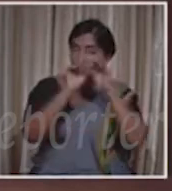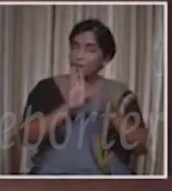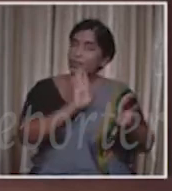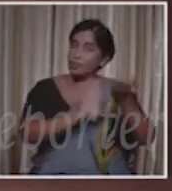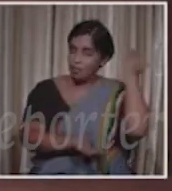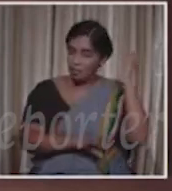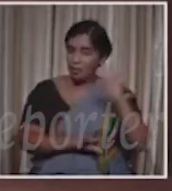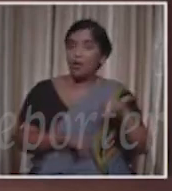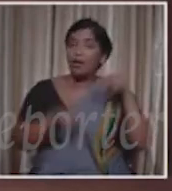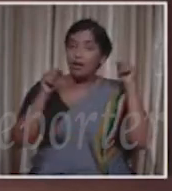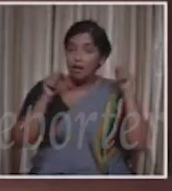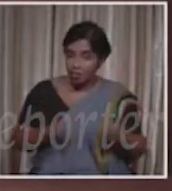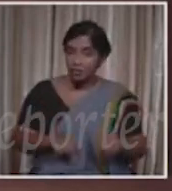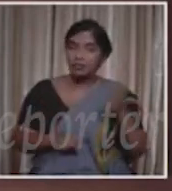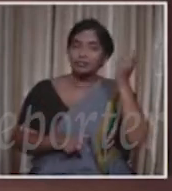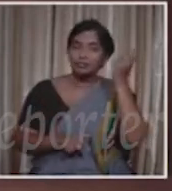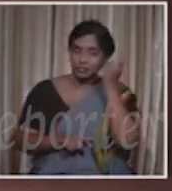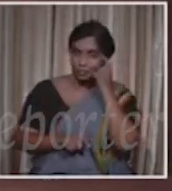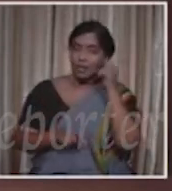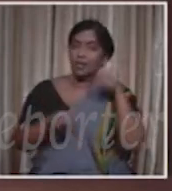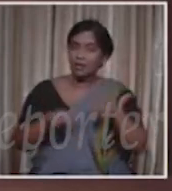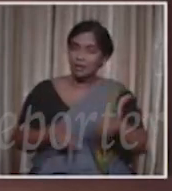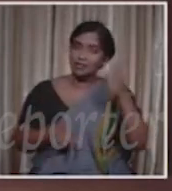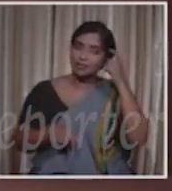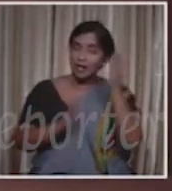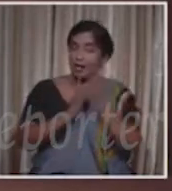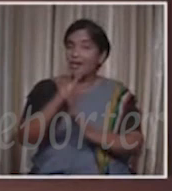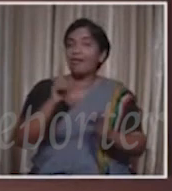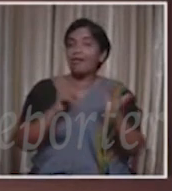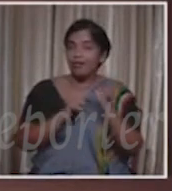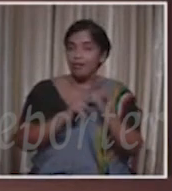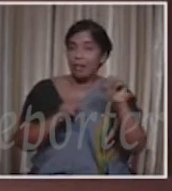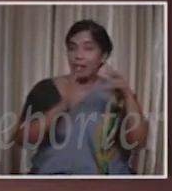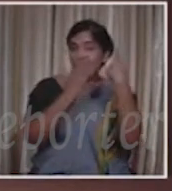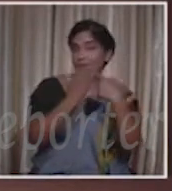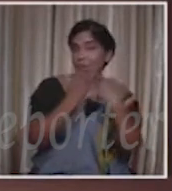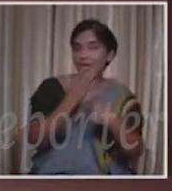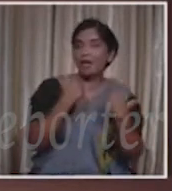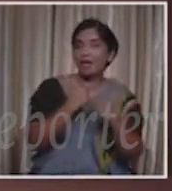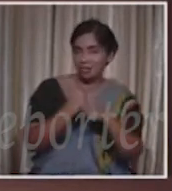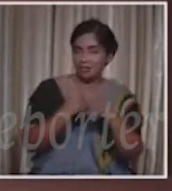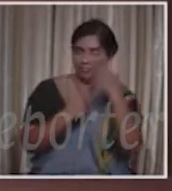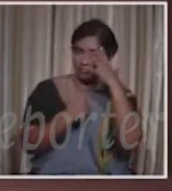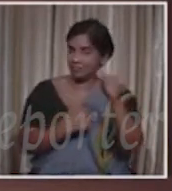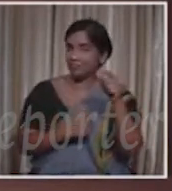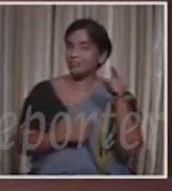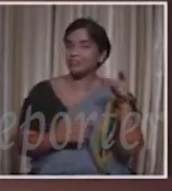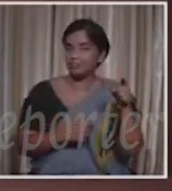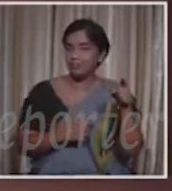අදත් අපි දන්නවා මන්ත්‍රීවරු දැන් ලැයිස්තු හදන බව මතක තබා ගන්න හරිද එනිසා ඕනෑම පරීක්ෂණ කරන්න